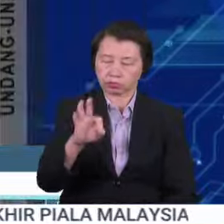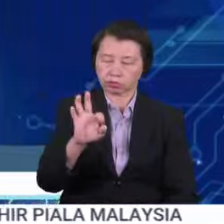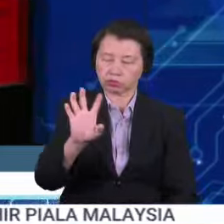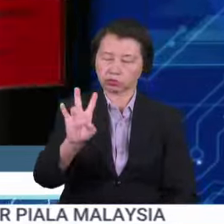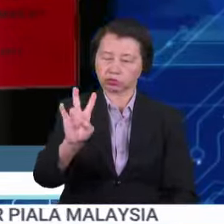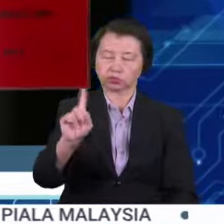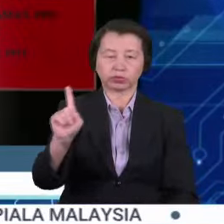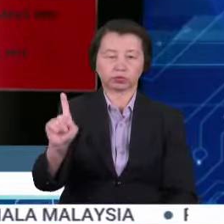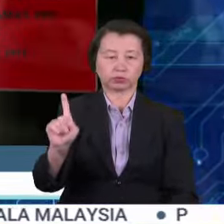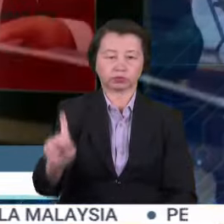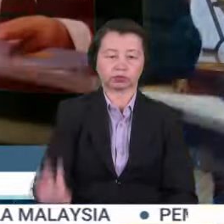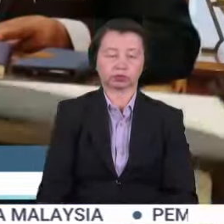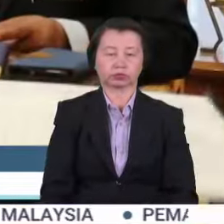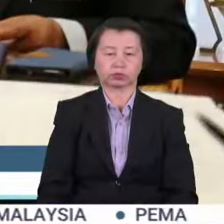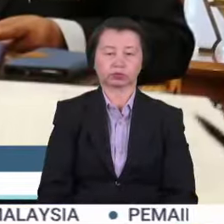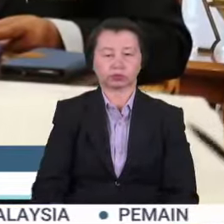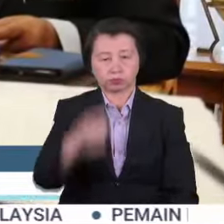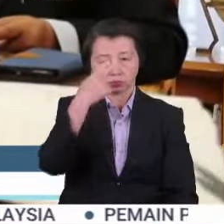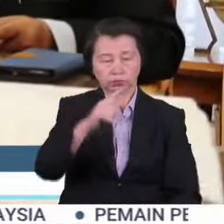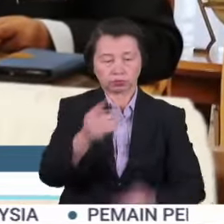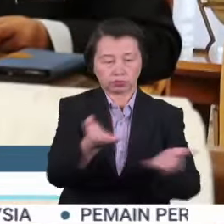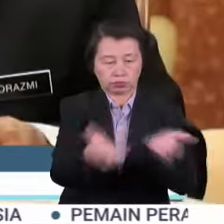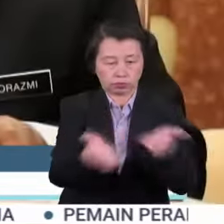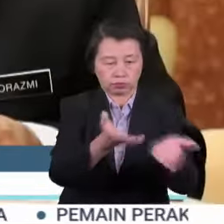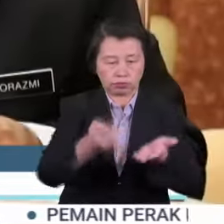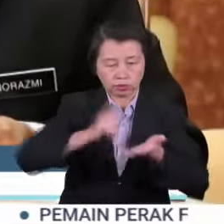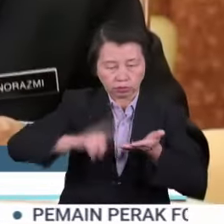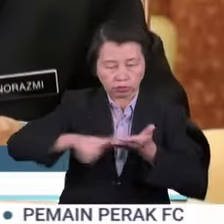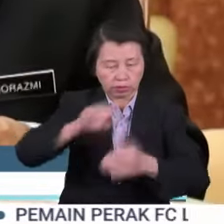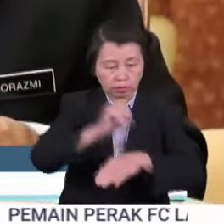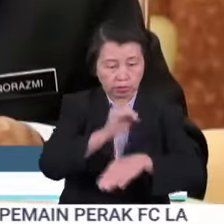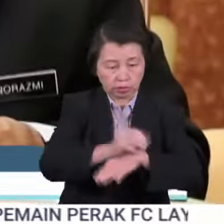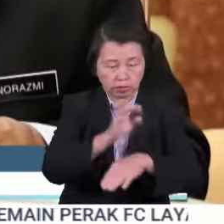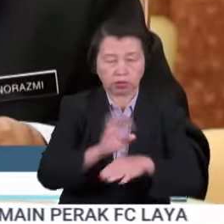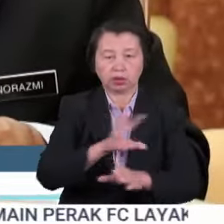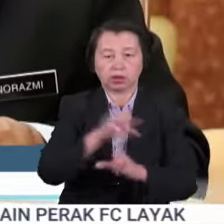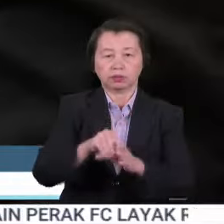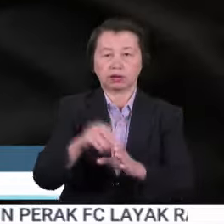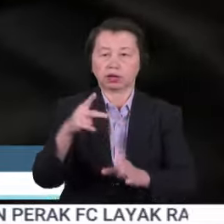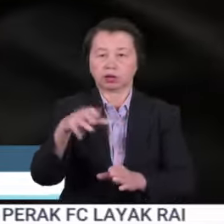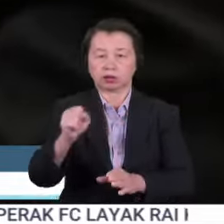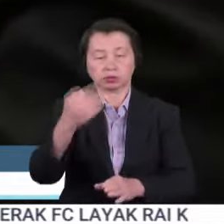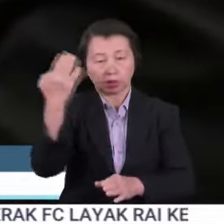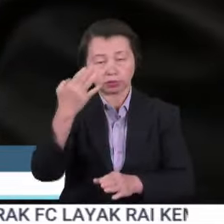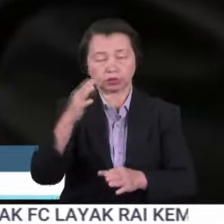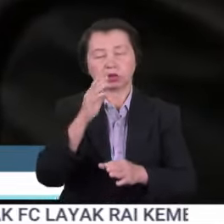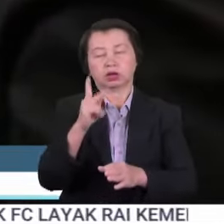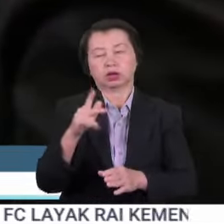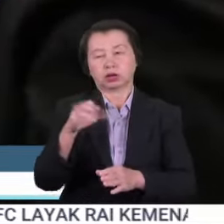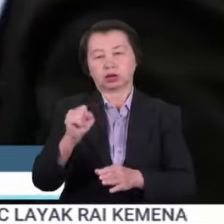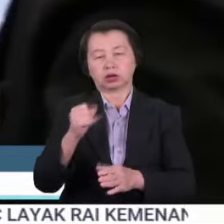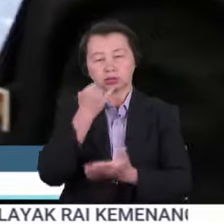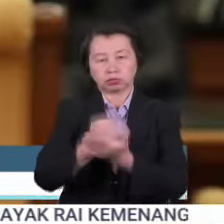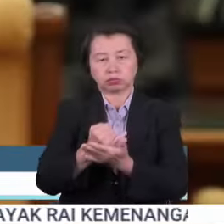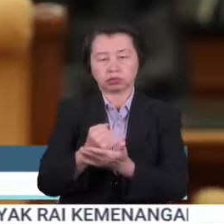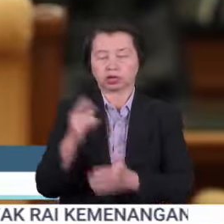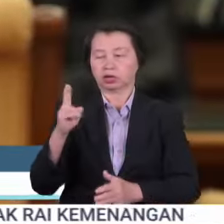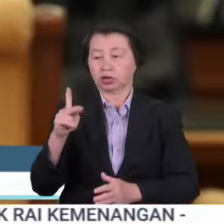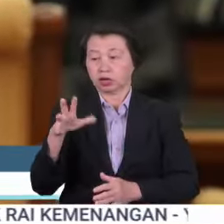1971. Bagi perkhidmatan khidmat nasihat, ia melibatkan kes sivil dan jenayah dan kes